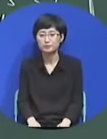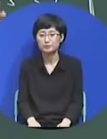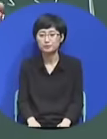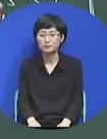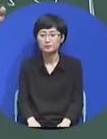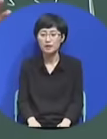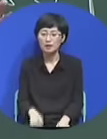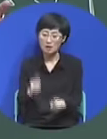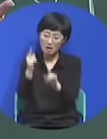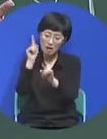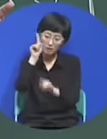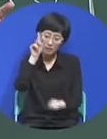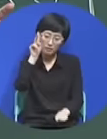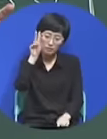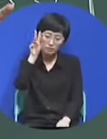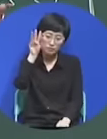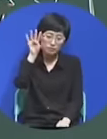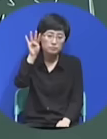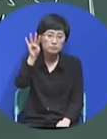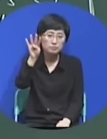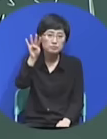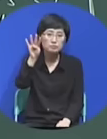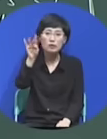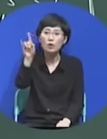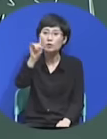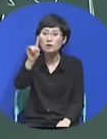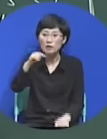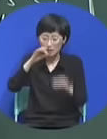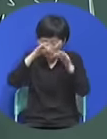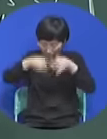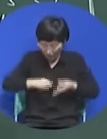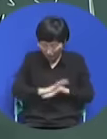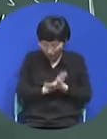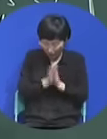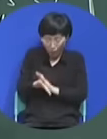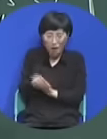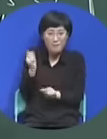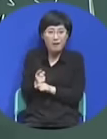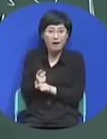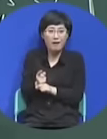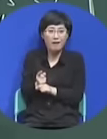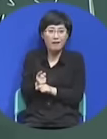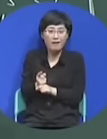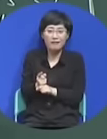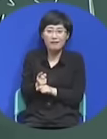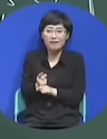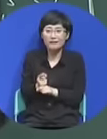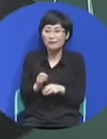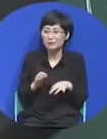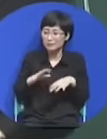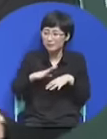그걸 어느 정도 계속하고 나면요, 내가 어떻게 변해 있는가를 한번 보세요.